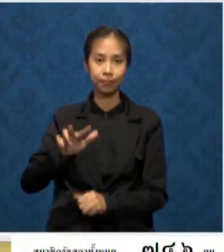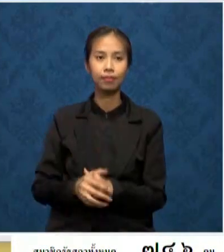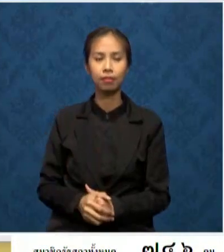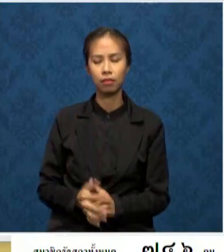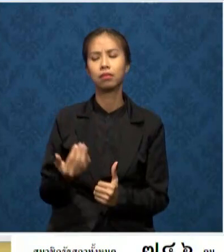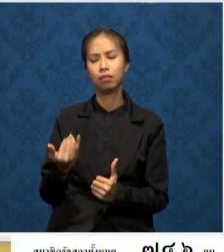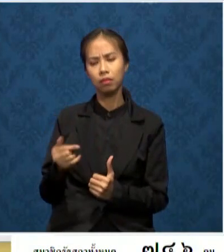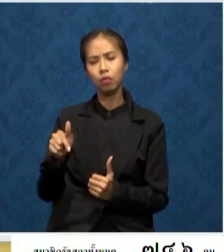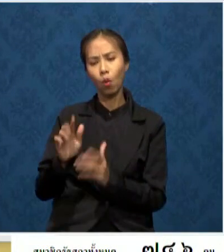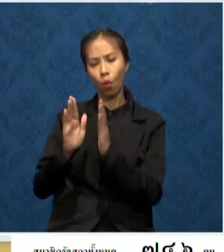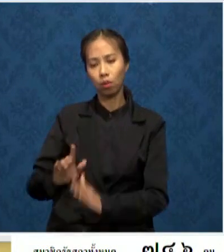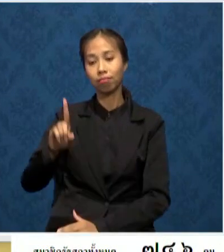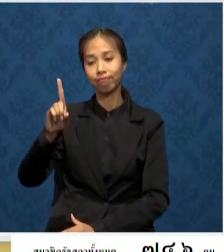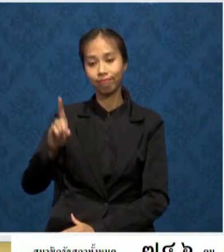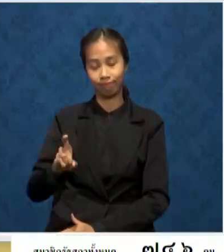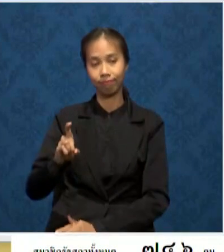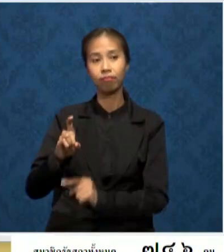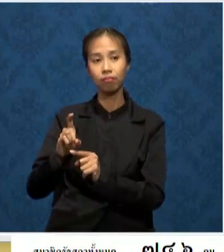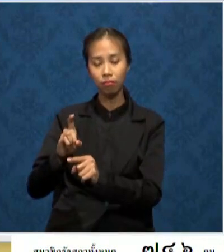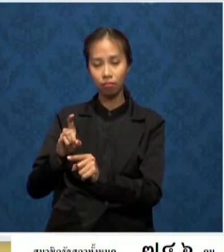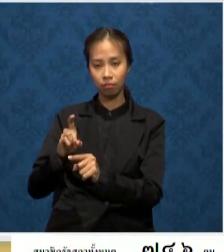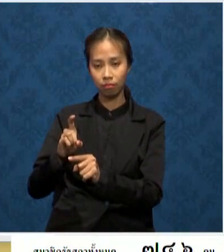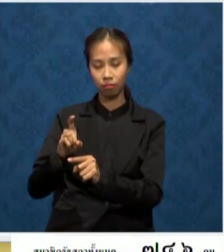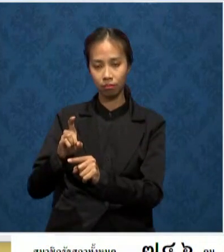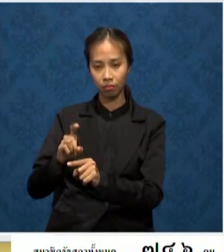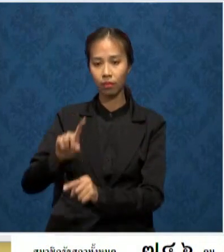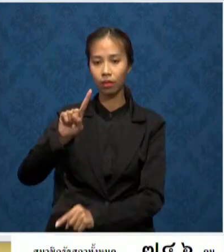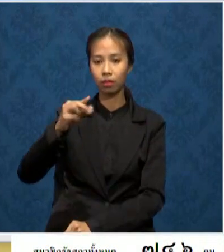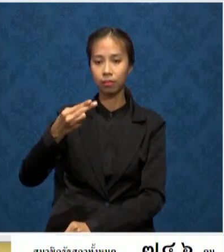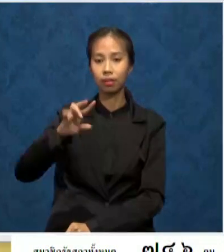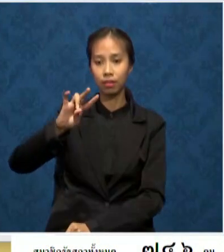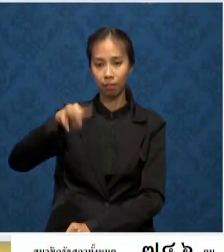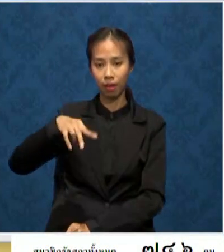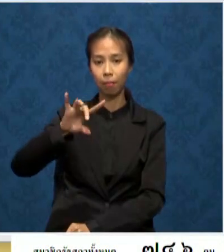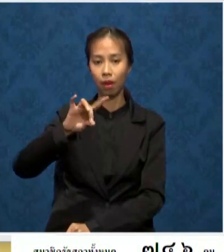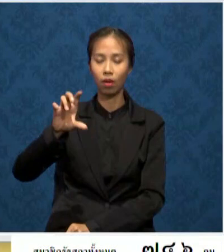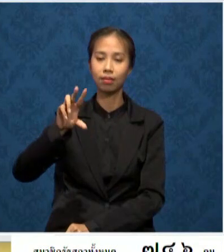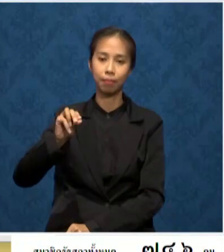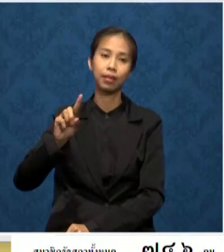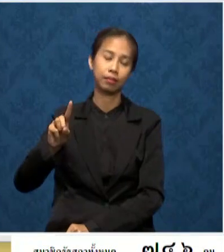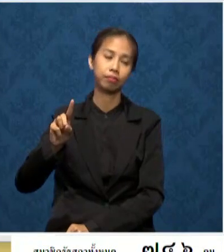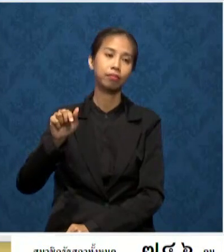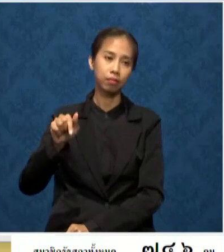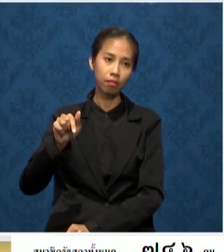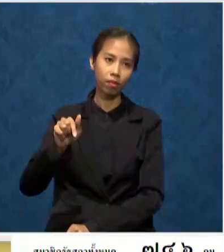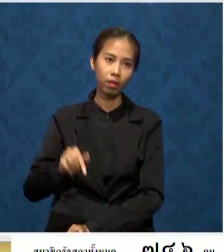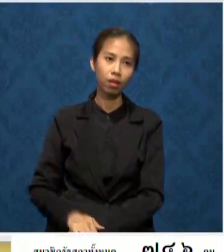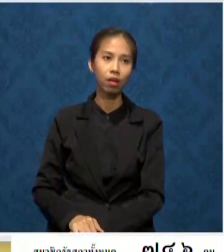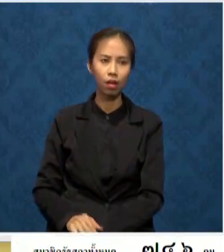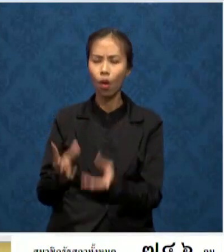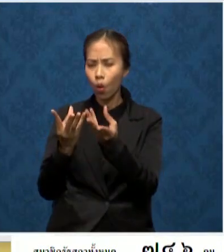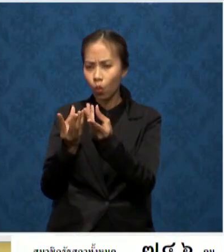ายังคงมีผู้เสียชีวิตอยู่ที่ 17,831 คนค่าเฉลย